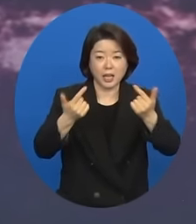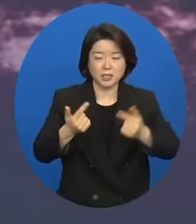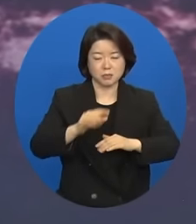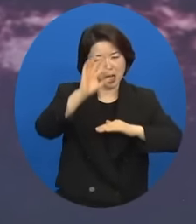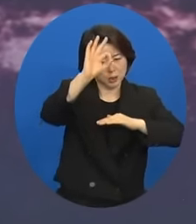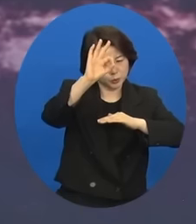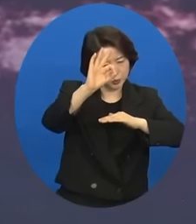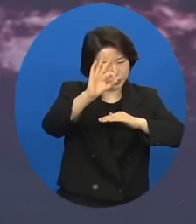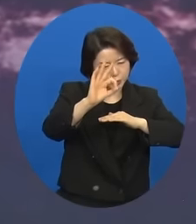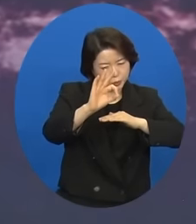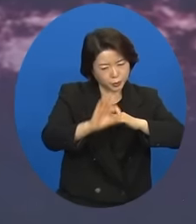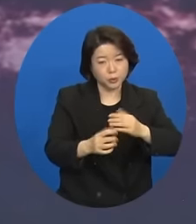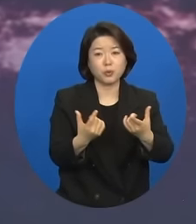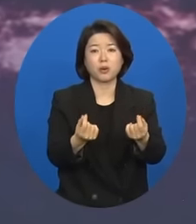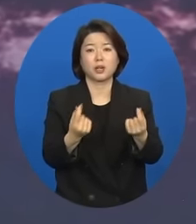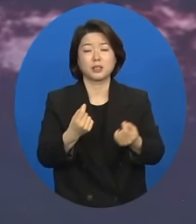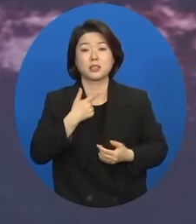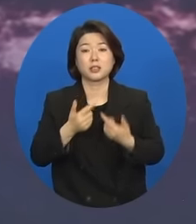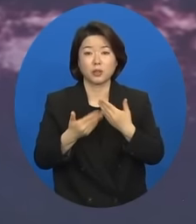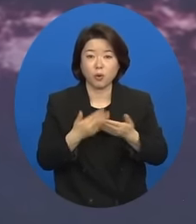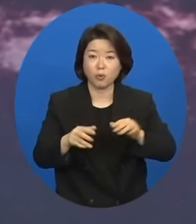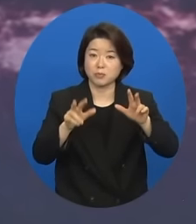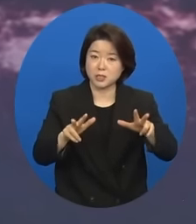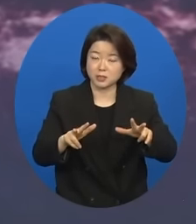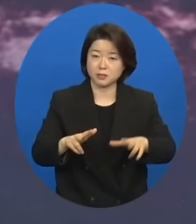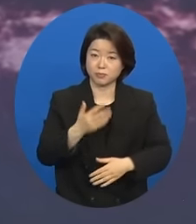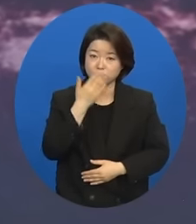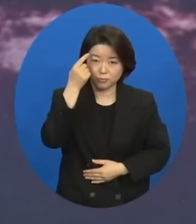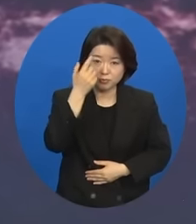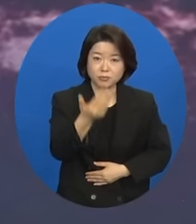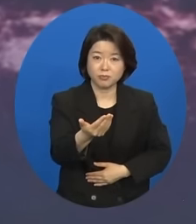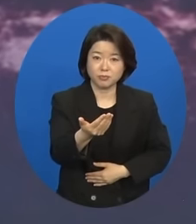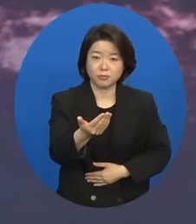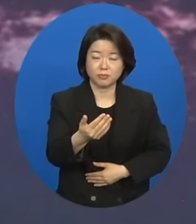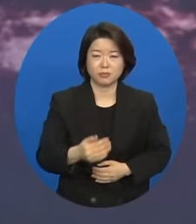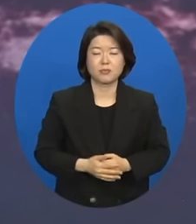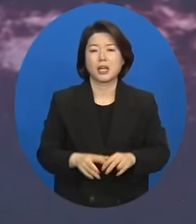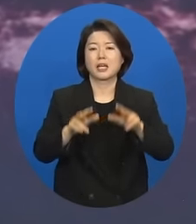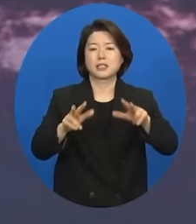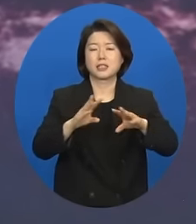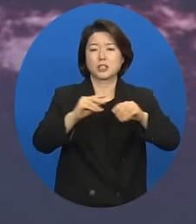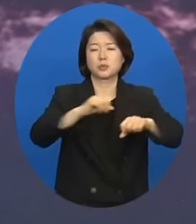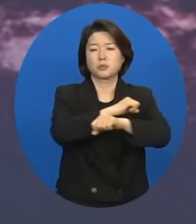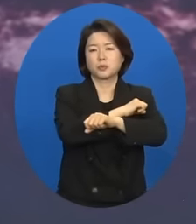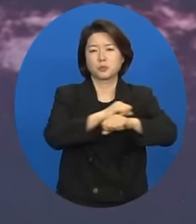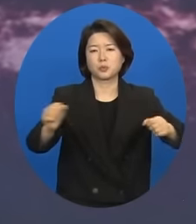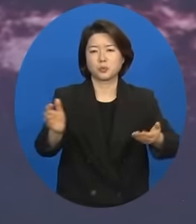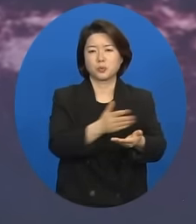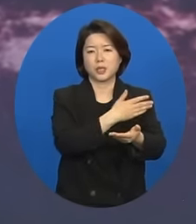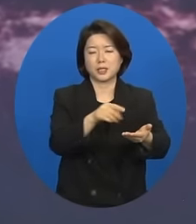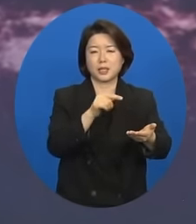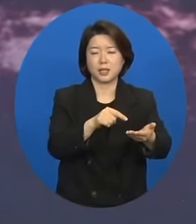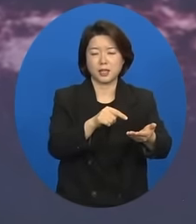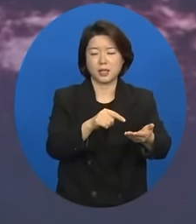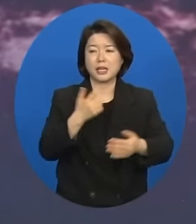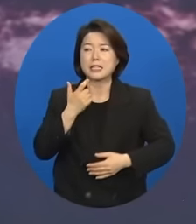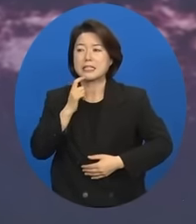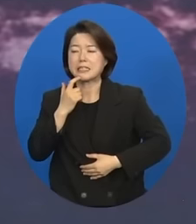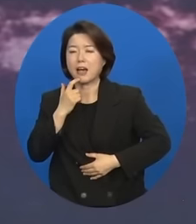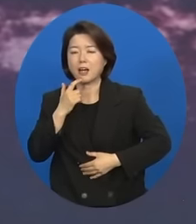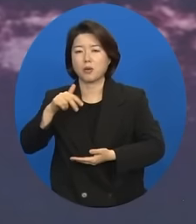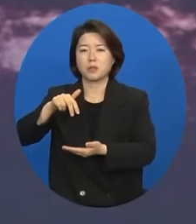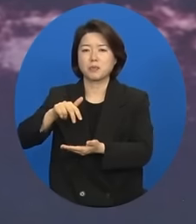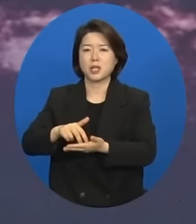같은 그런 경험을 지금 하고 있는 분이 계십니까 여러분들이 지금 바로 광야에 있는 야곱의 형편인 것